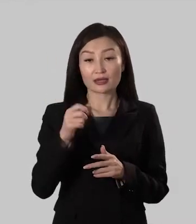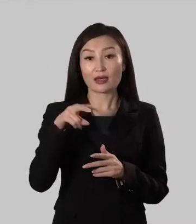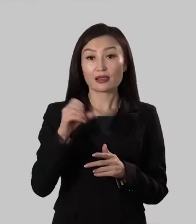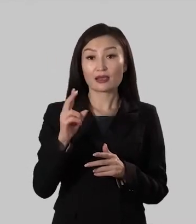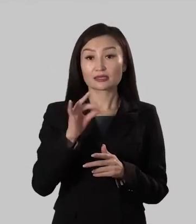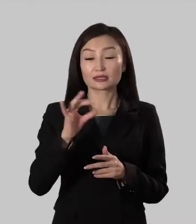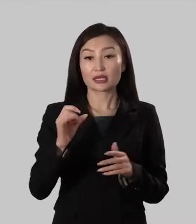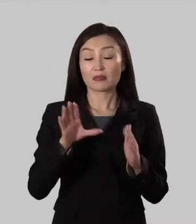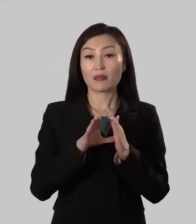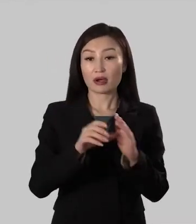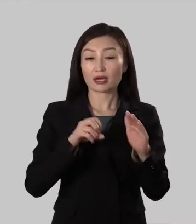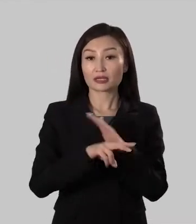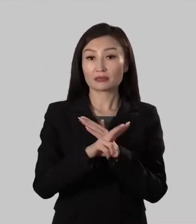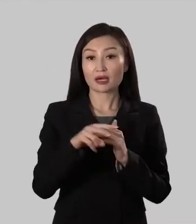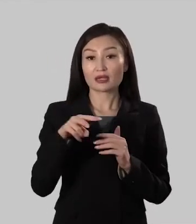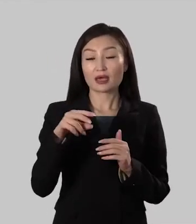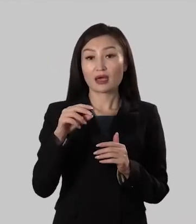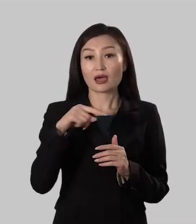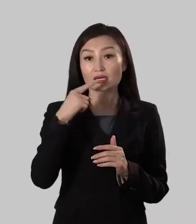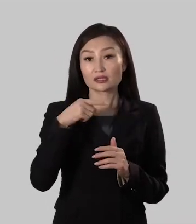помогает избегать речевых ошибок.